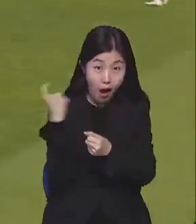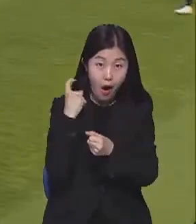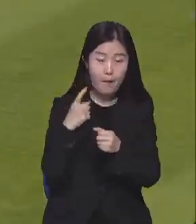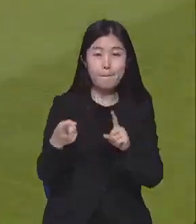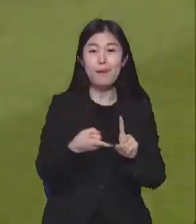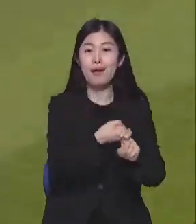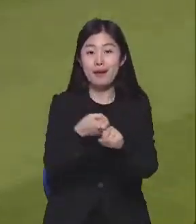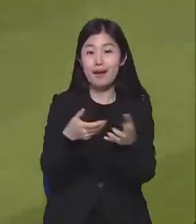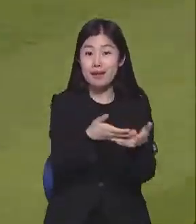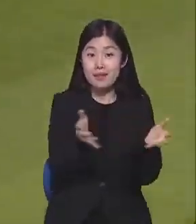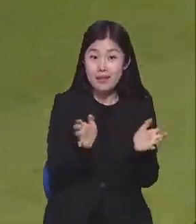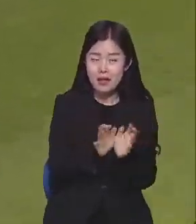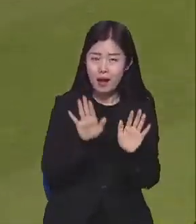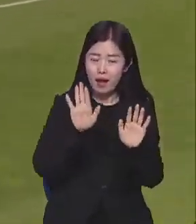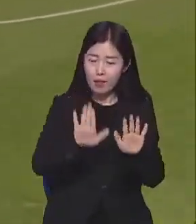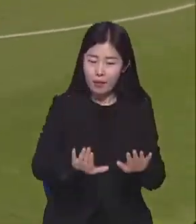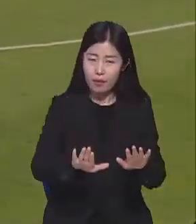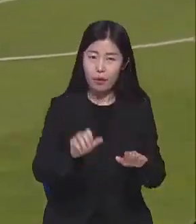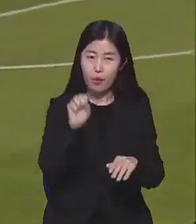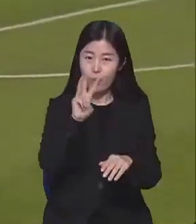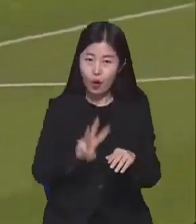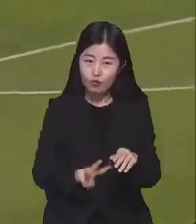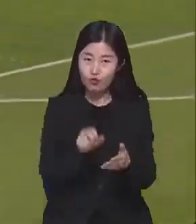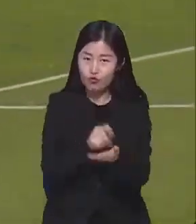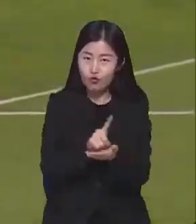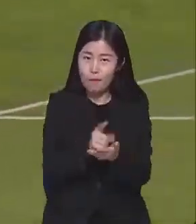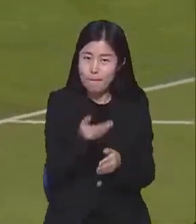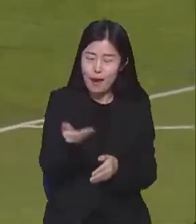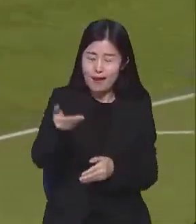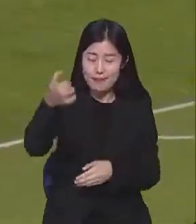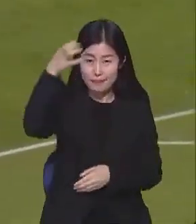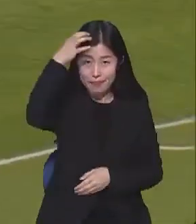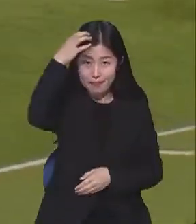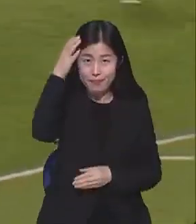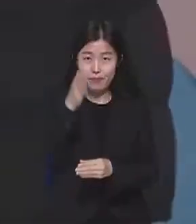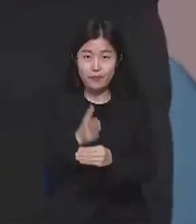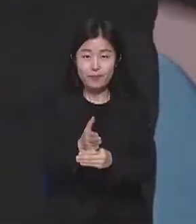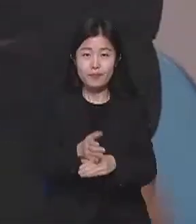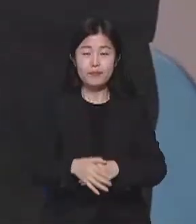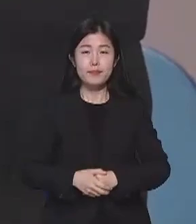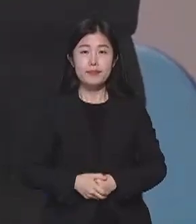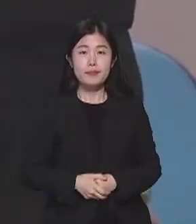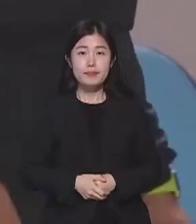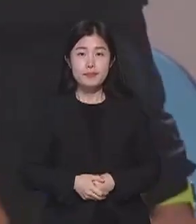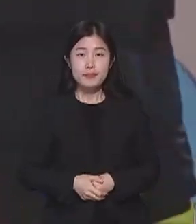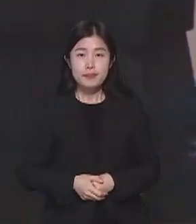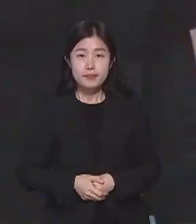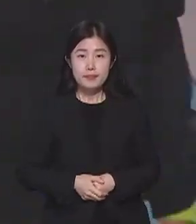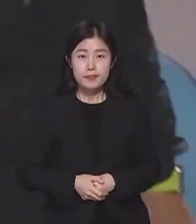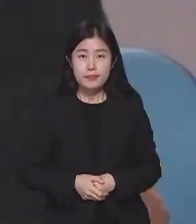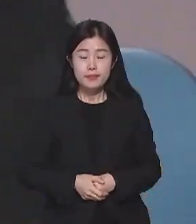프로축구의 황금기를 맞이하게 될지 팬들의 기대가 커지고 있습니다. KBC 김재현입니다.